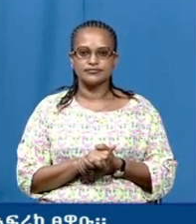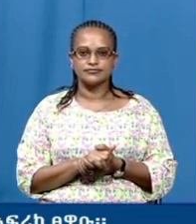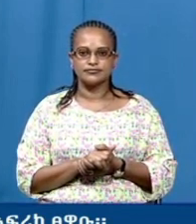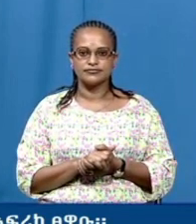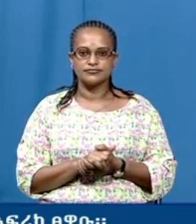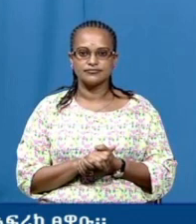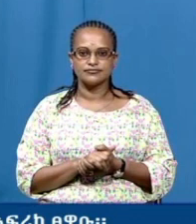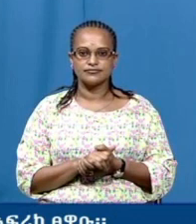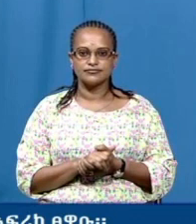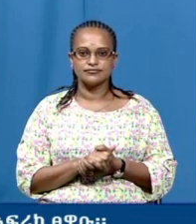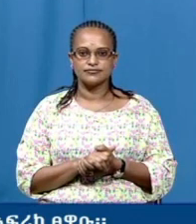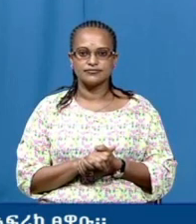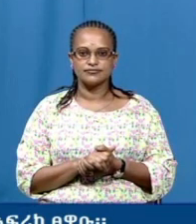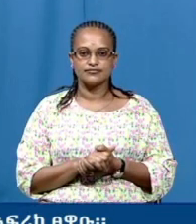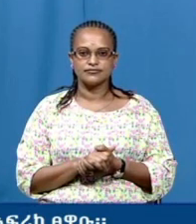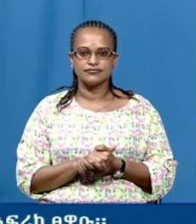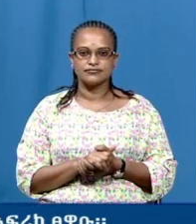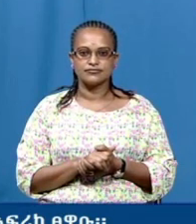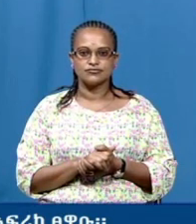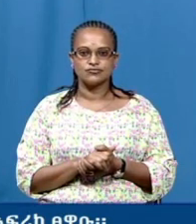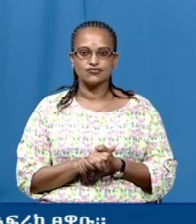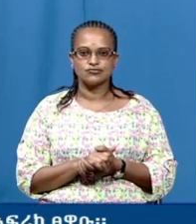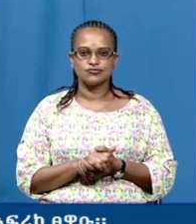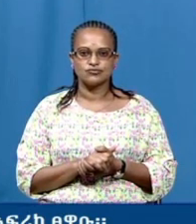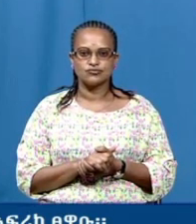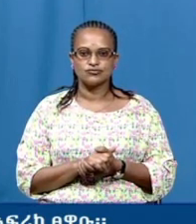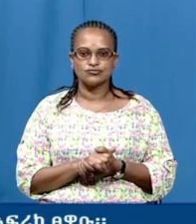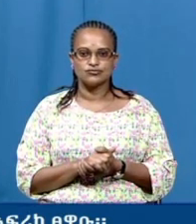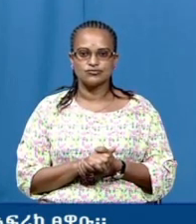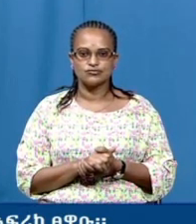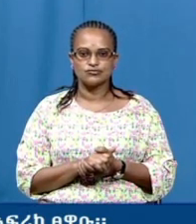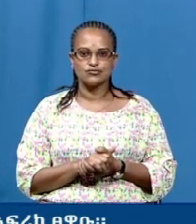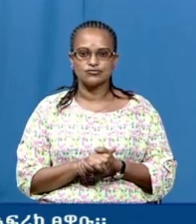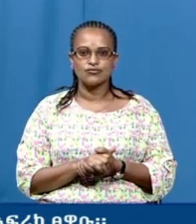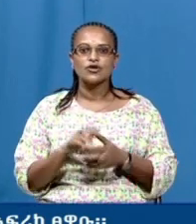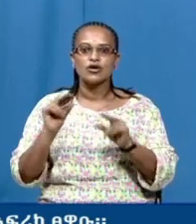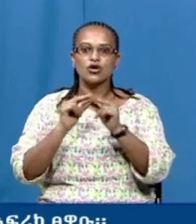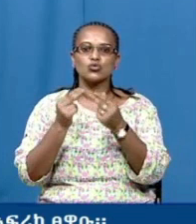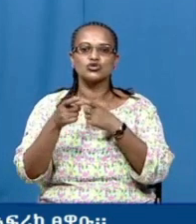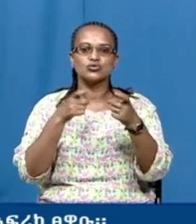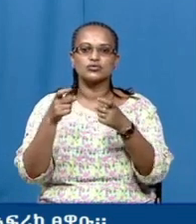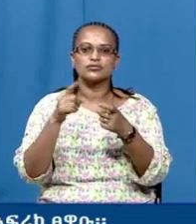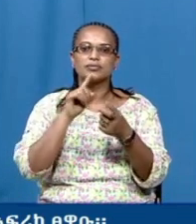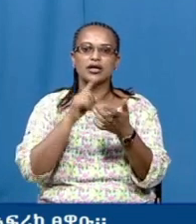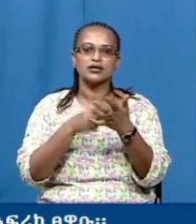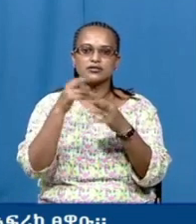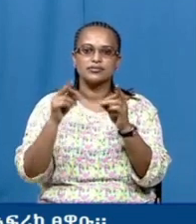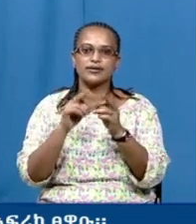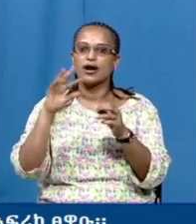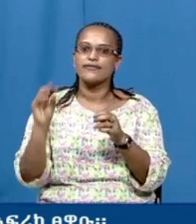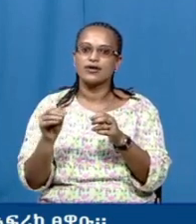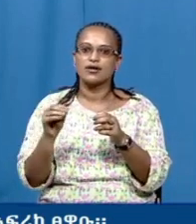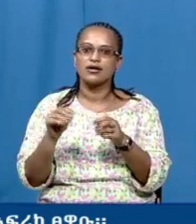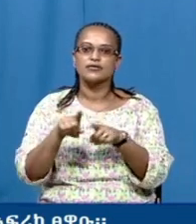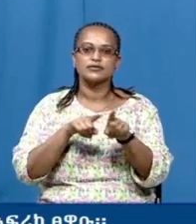forces to withdraw from the Tigray region. ካውጉጅለ ቁጽጽርን ምርጋጽን ህብረት አፍሪካ